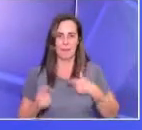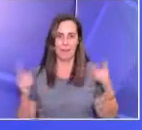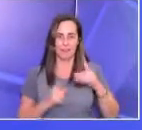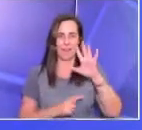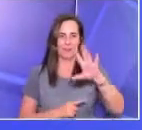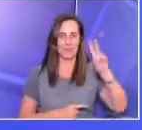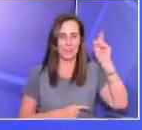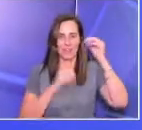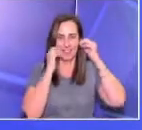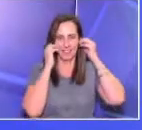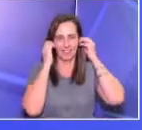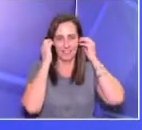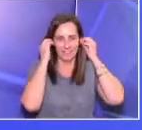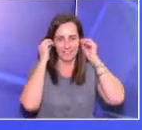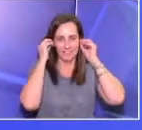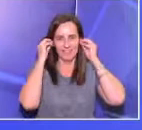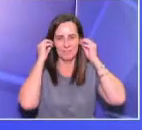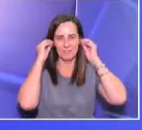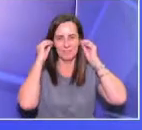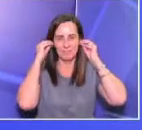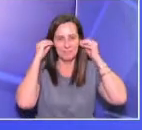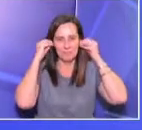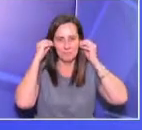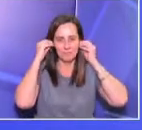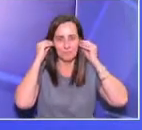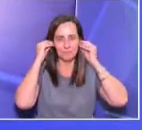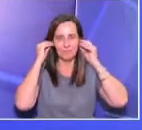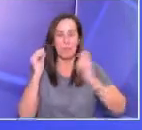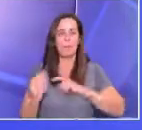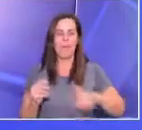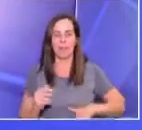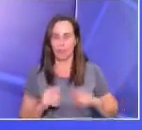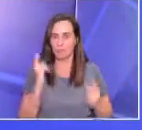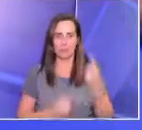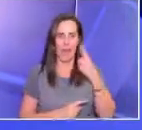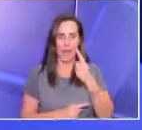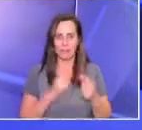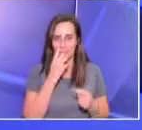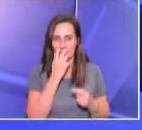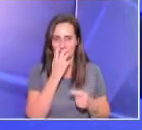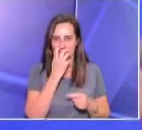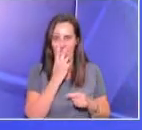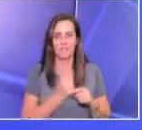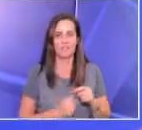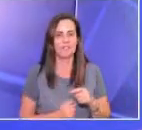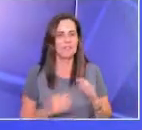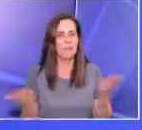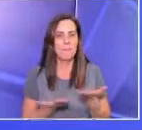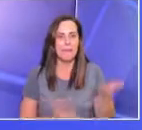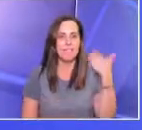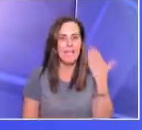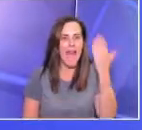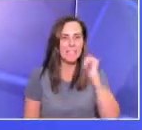קצרים, 52 שנה, במוניציפלי או בכלל ברמת האינטנסיביות והמחנק. דודו, מה זה